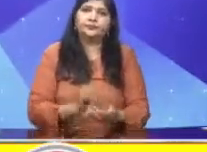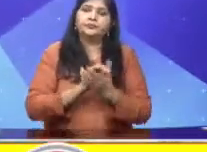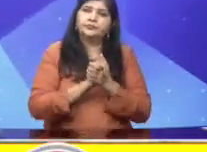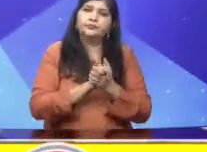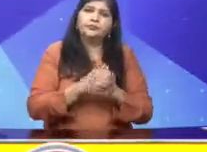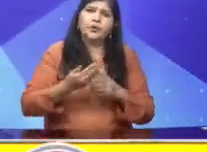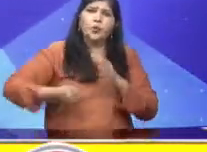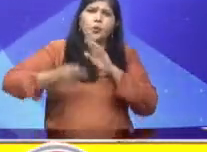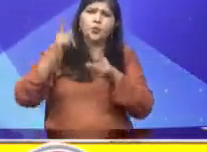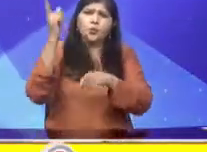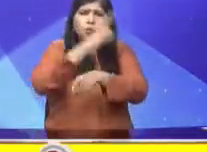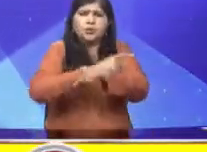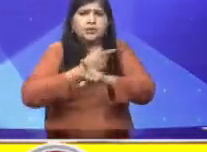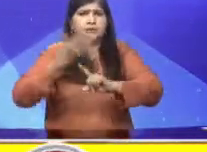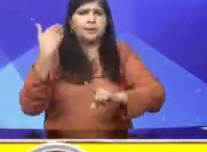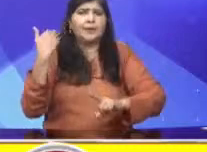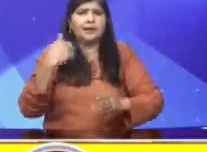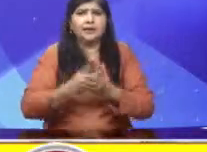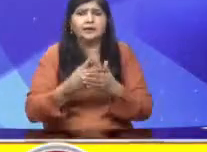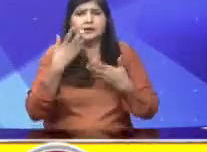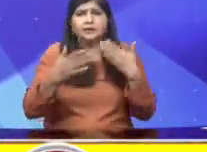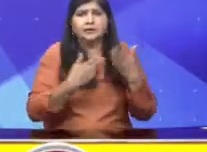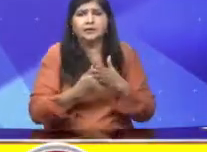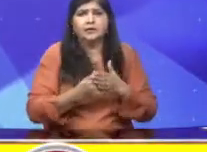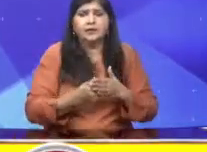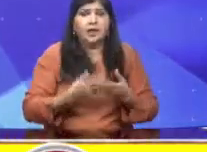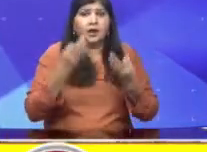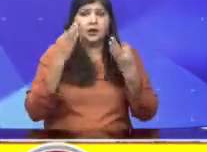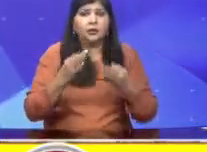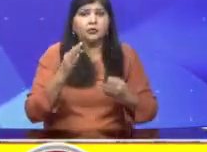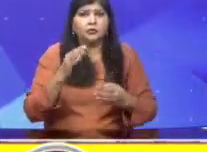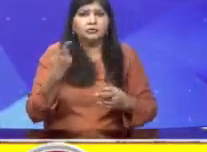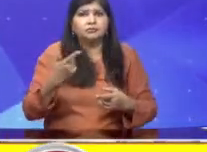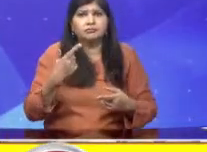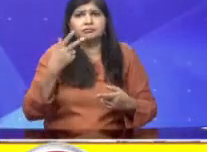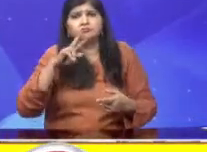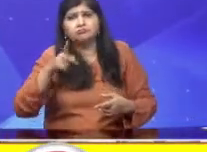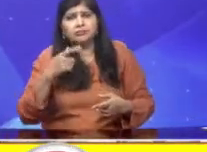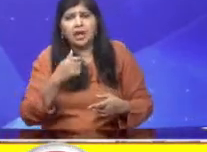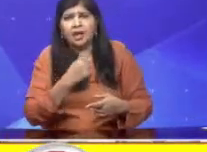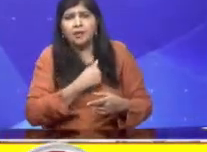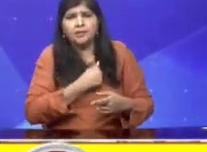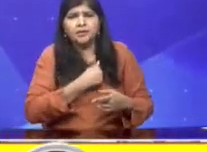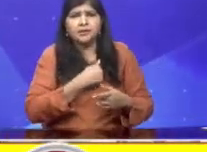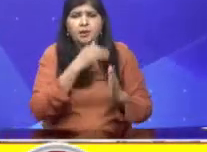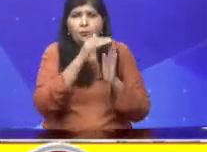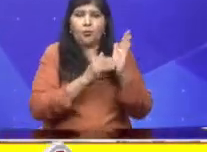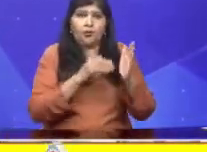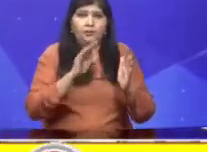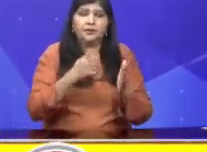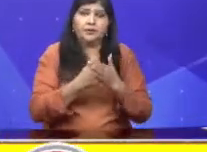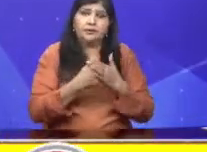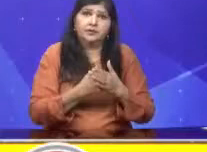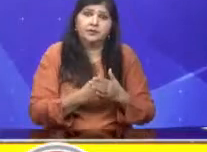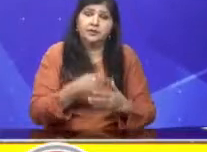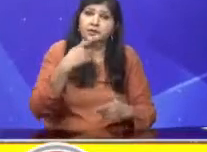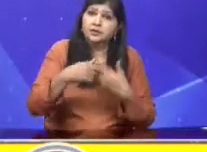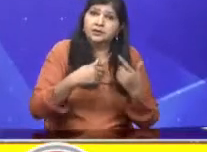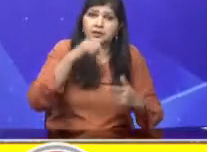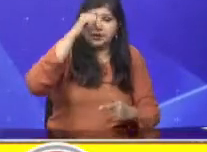कुछ दिन पहले एक बहुत ही इंट्रेस्टिंग और बहुत ही इमोशनल इवेंट हुआ जिससे